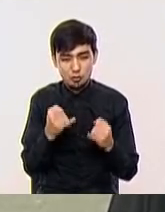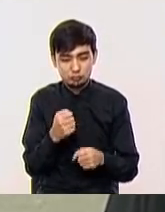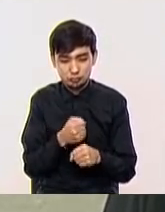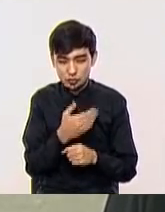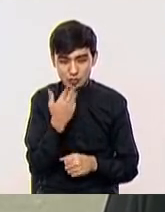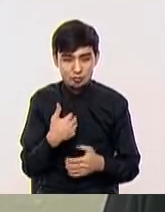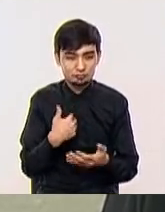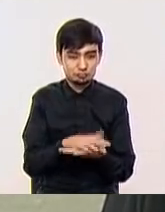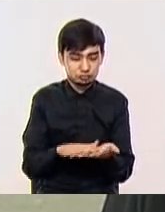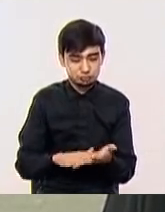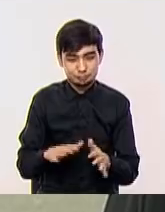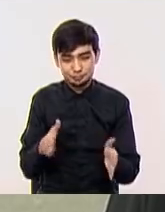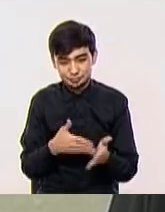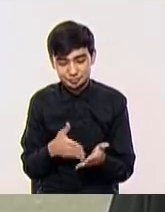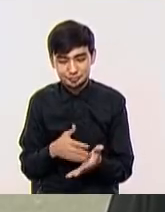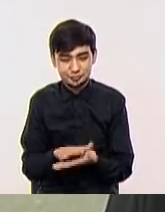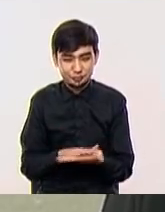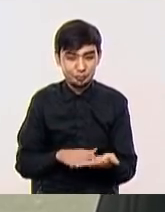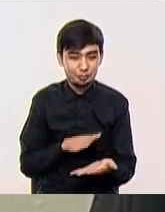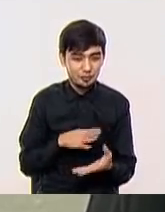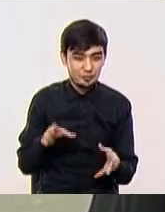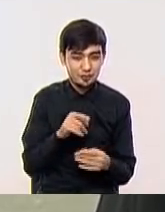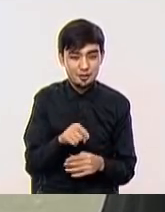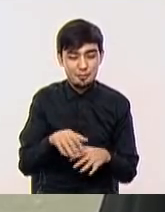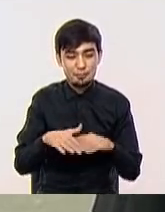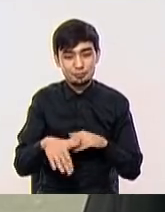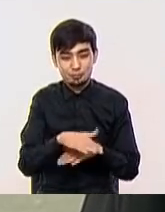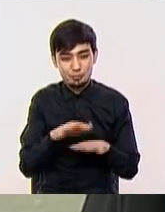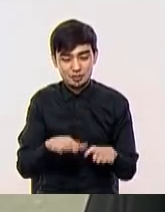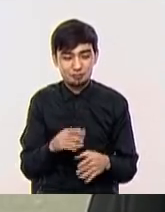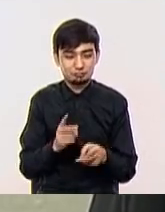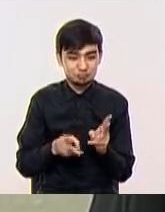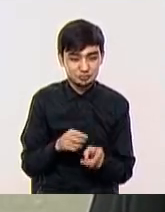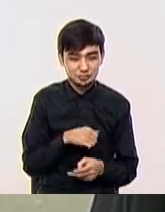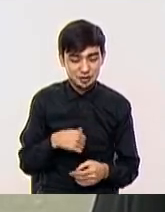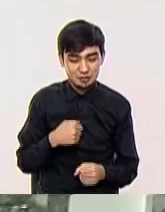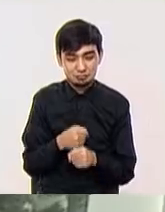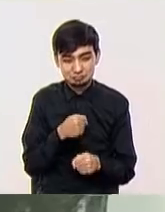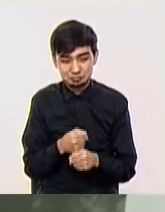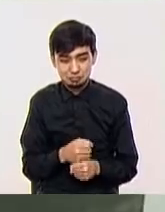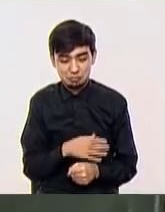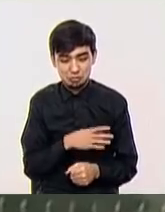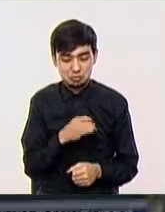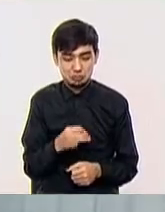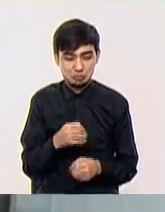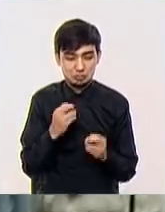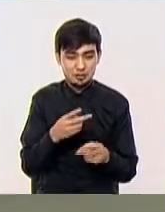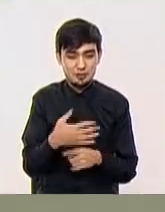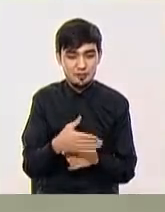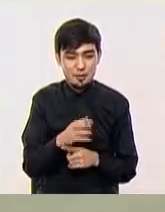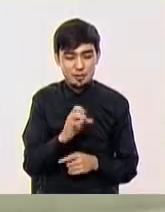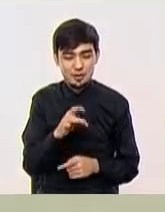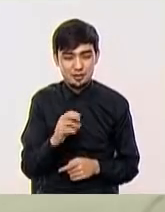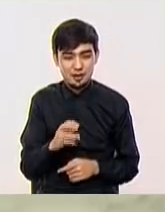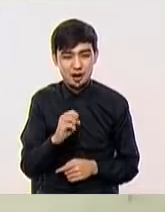Площадьты тазалап, жинап, сыпырып, бәрі реттестіріп, сол жерде жүрген ғой, тамақтарын істеп өздері қазандарында. Туыстаған жігіт Берік